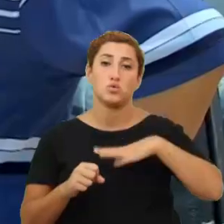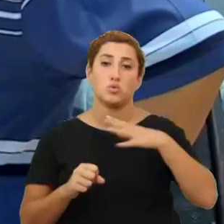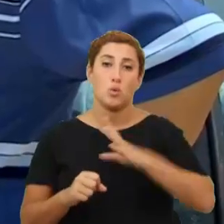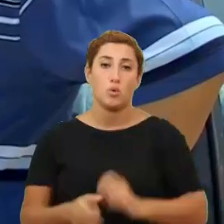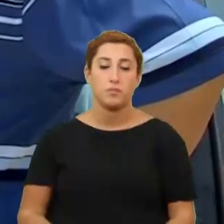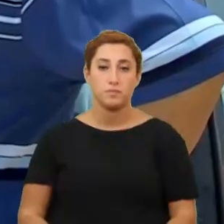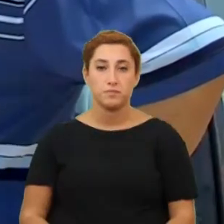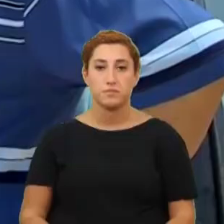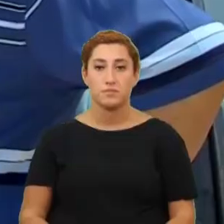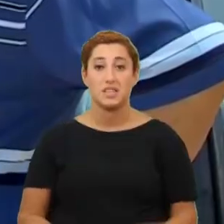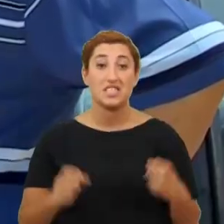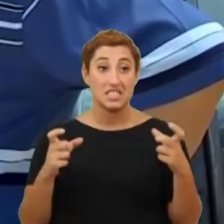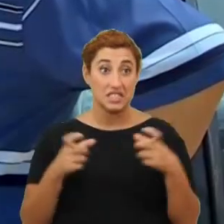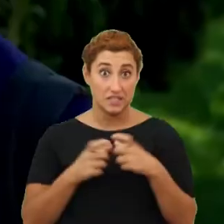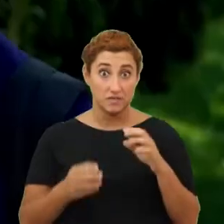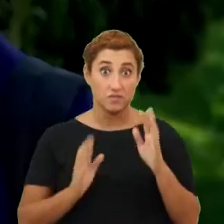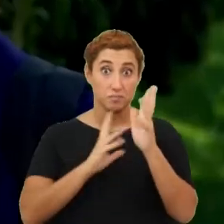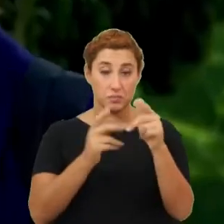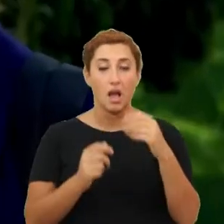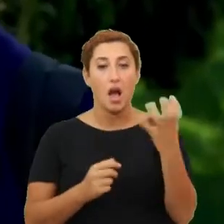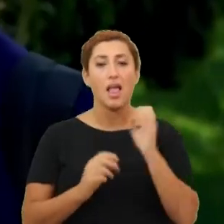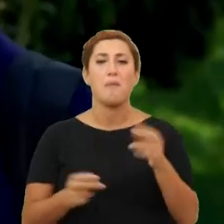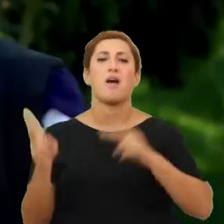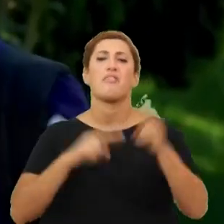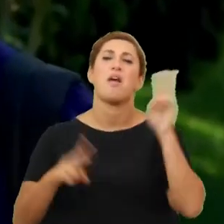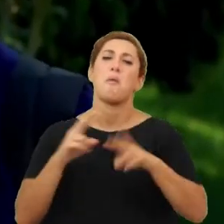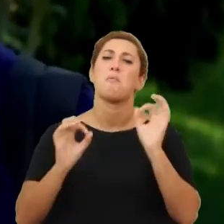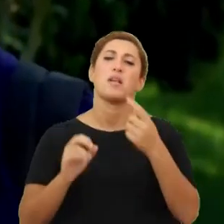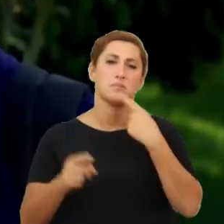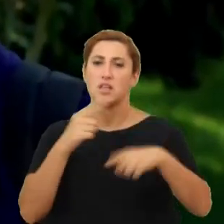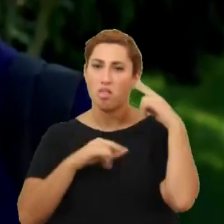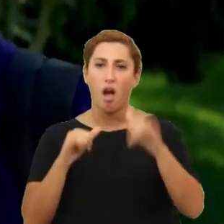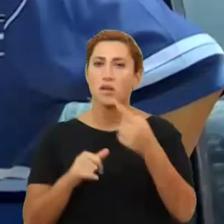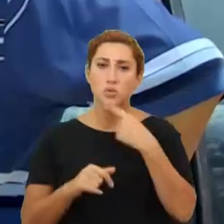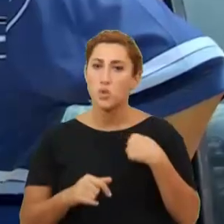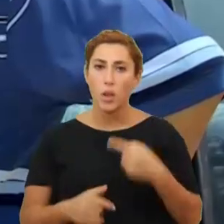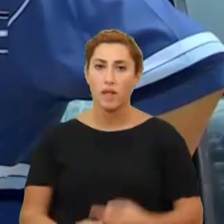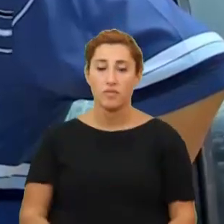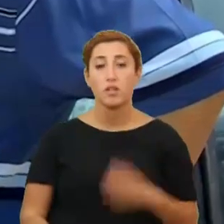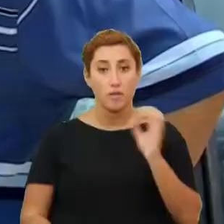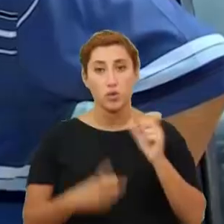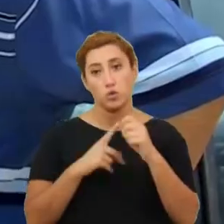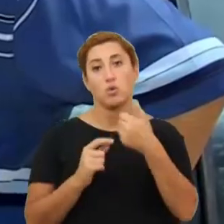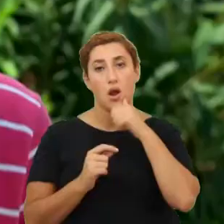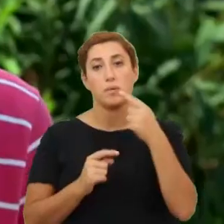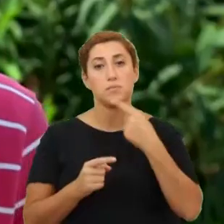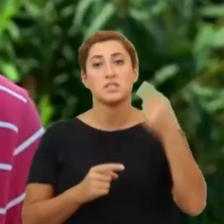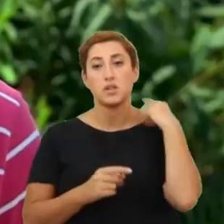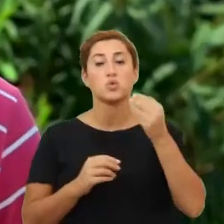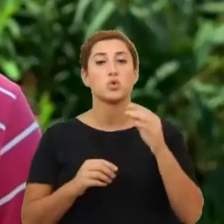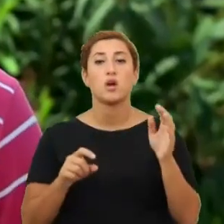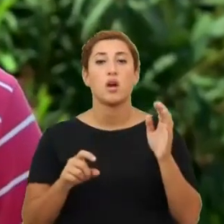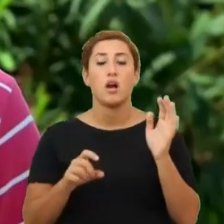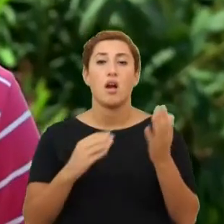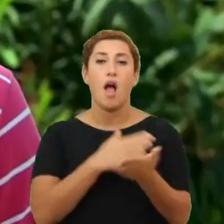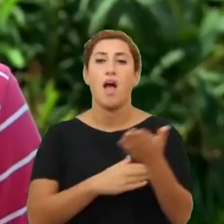istiyorum. Lan sınıfı geç alırız, tamam. Hep bahane, hep bahane. Geçen sene de öyle demiştim baba. Evet Şükrü abi. Geçen sene çocuğun